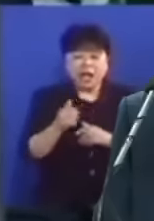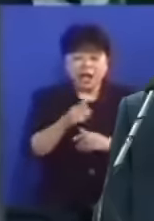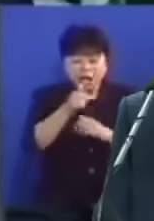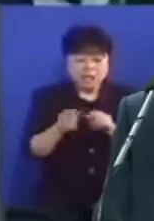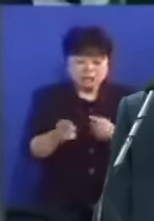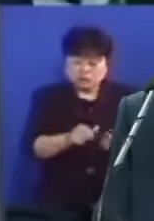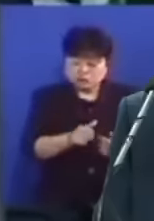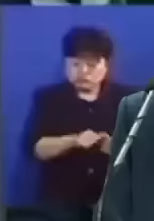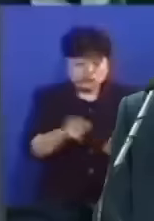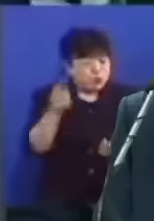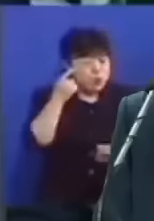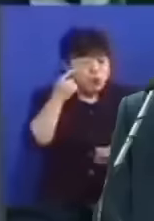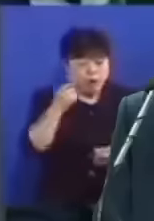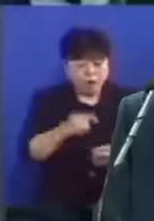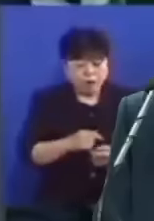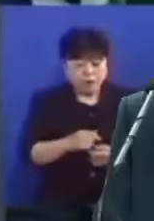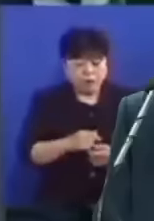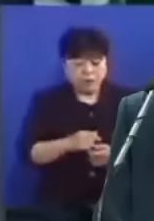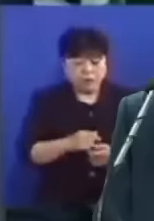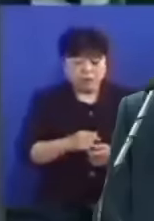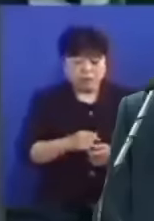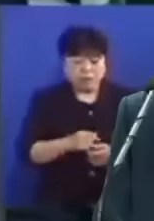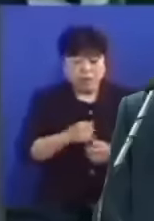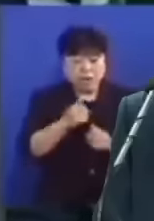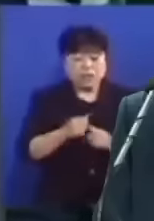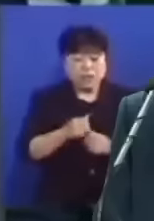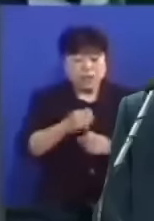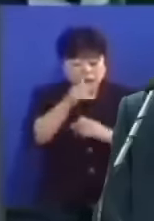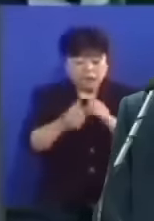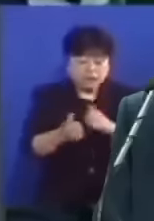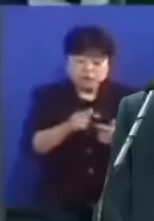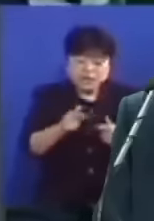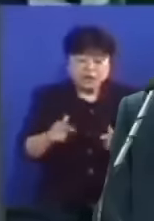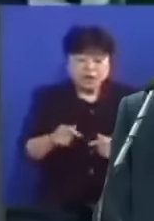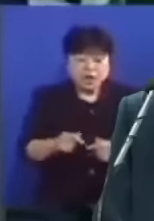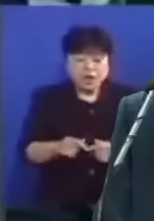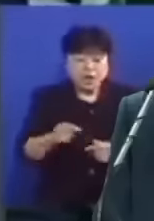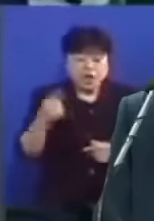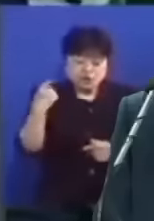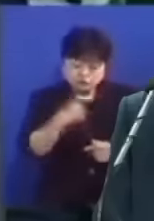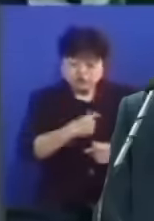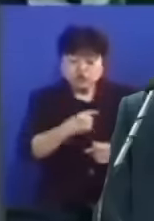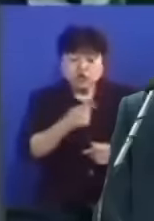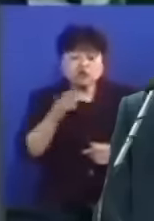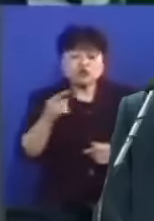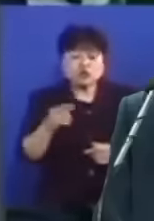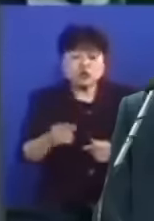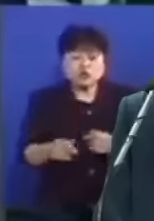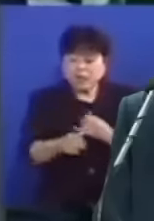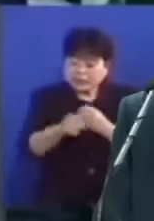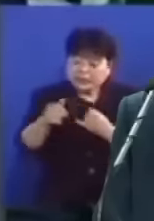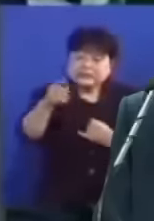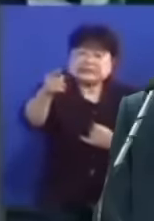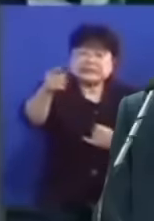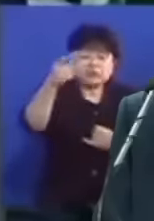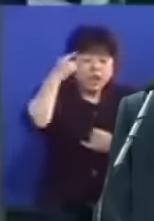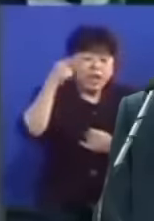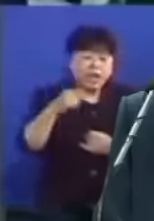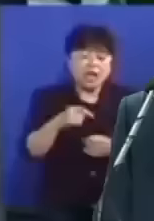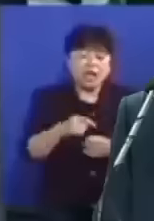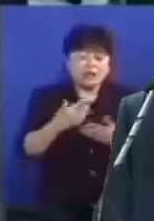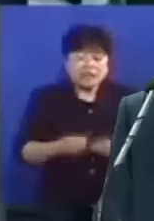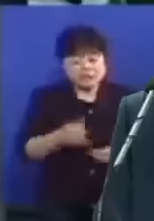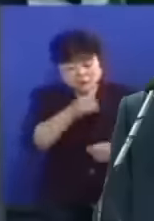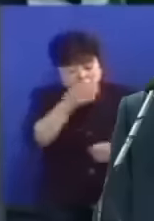돌아가셨더니 하나님이 안 돌아가셨으면 당신 같은 위대한 종이 이렇게 낙심을 하고 쭈그리고 앉을 이유가